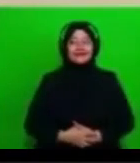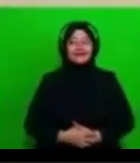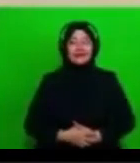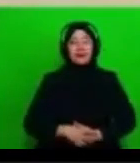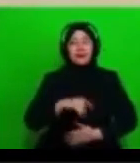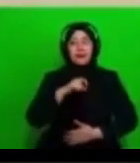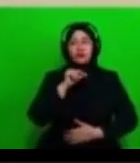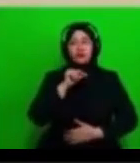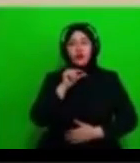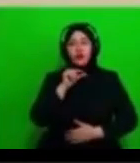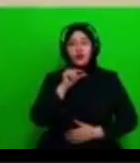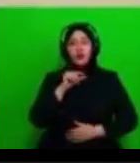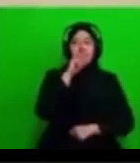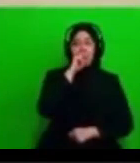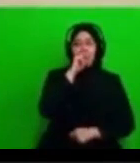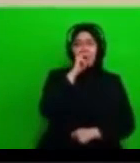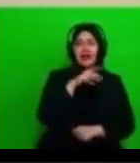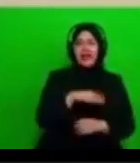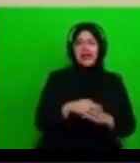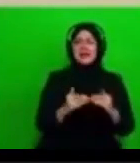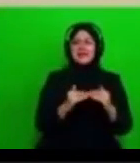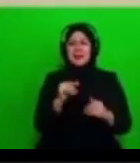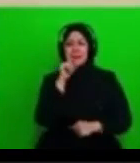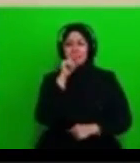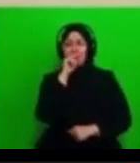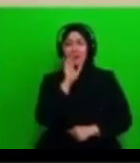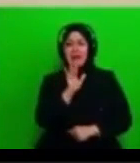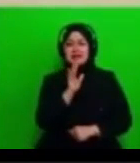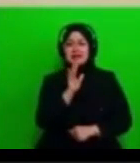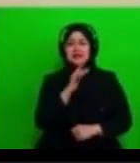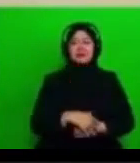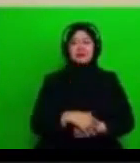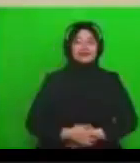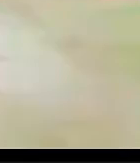Ya, pantun bapak-bapak ini, pantun standarnya bapak-bapak.